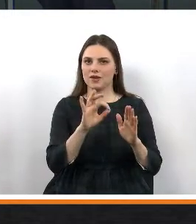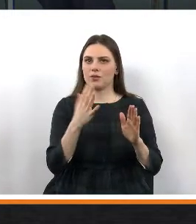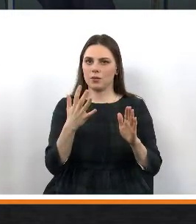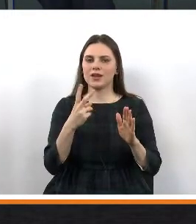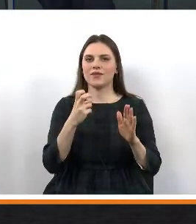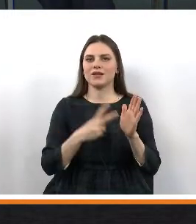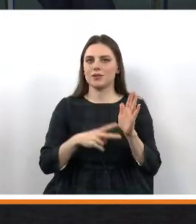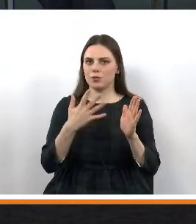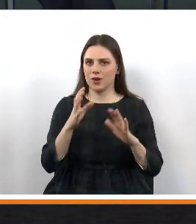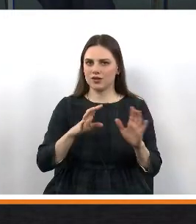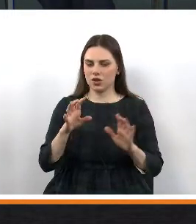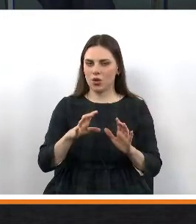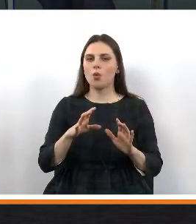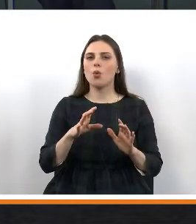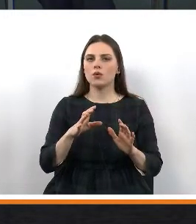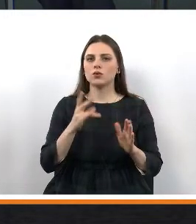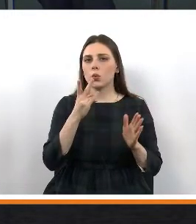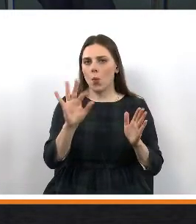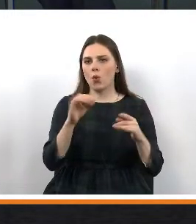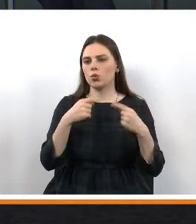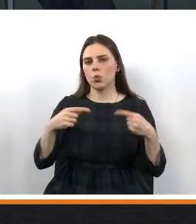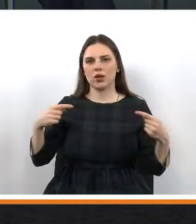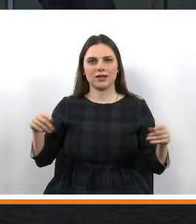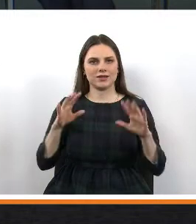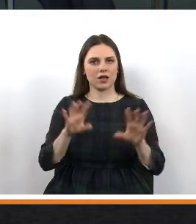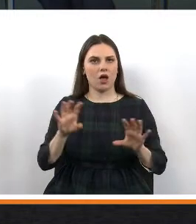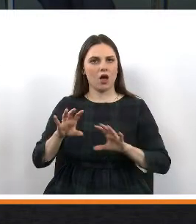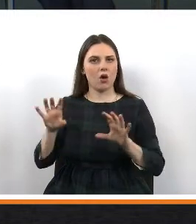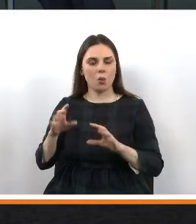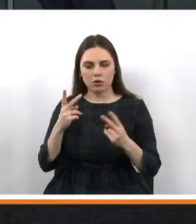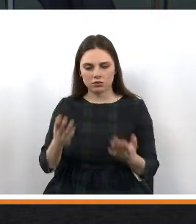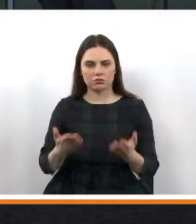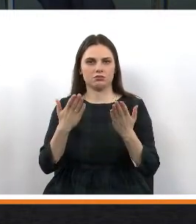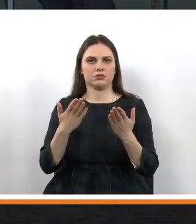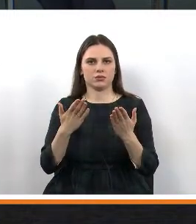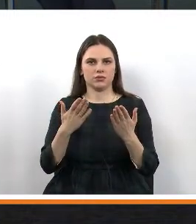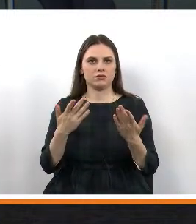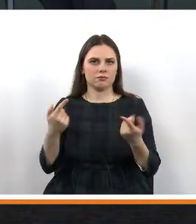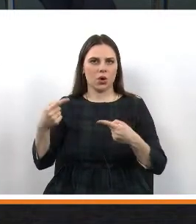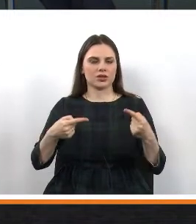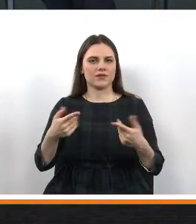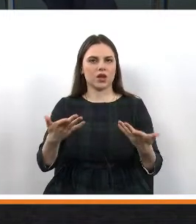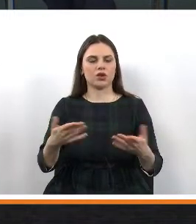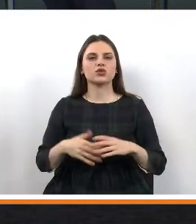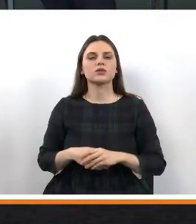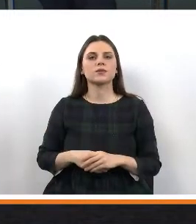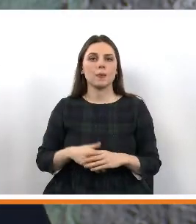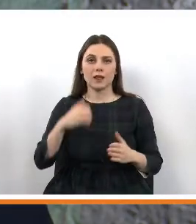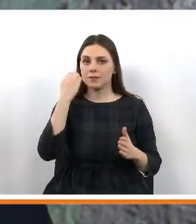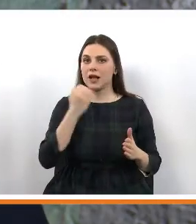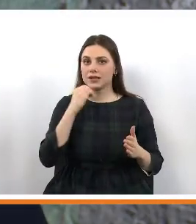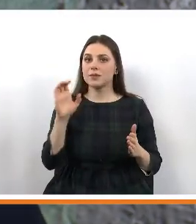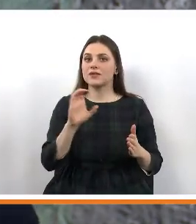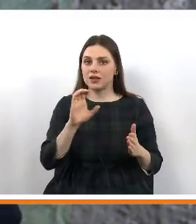275 ФЗ, да, но и других законов, где они натыкаются на какие-то противоречия. Дарья, прошу вам слово. Спасибо, Светлана.